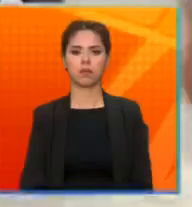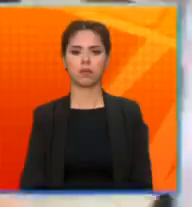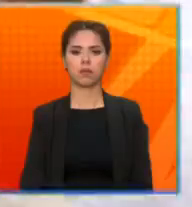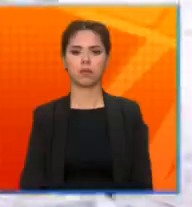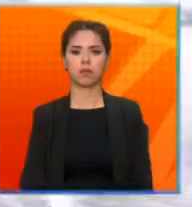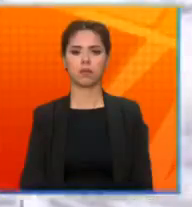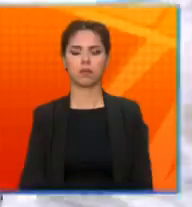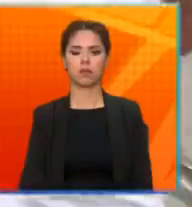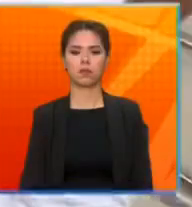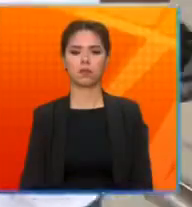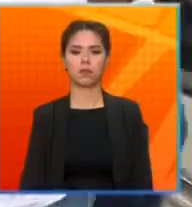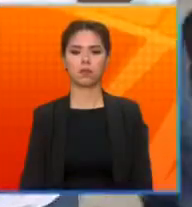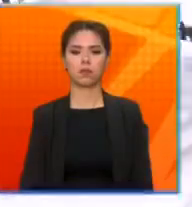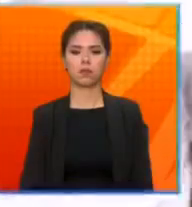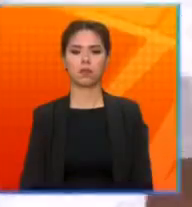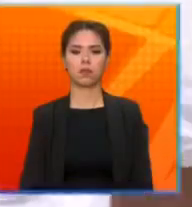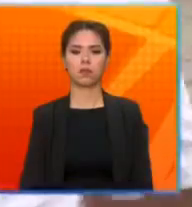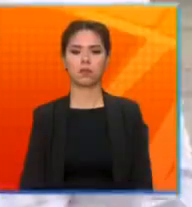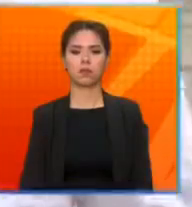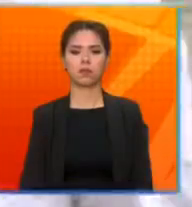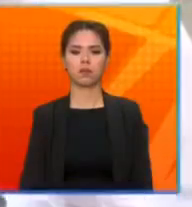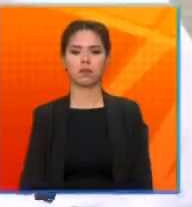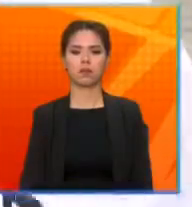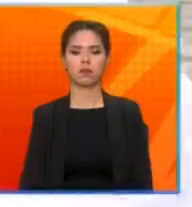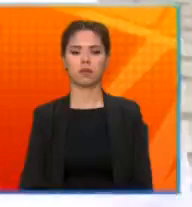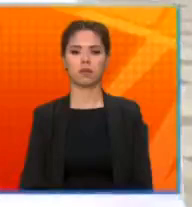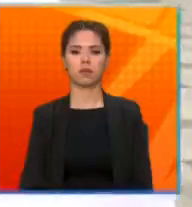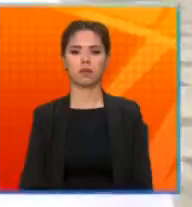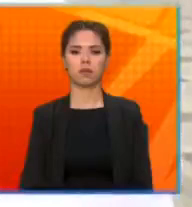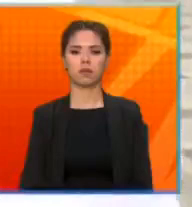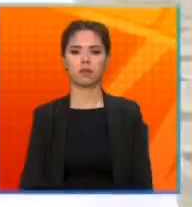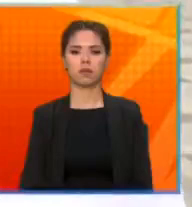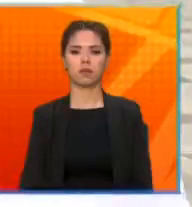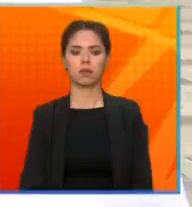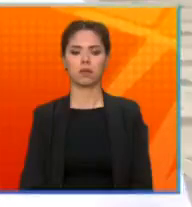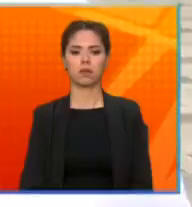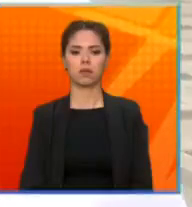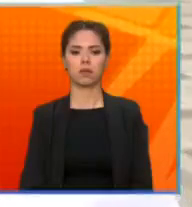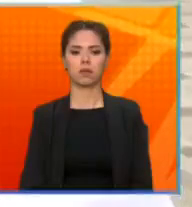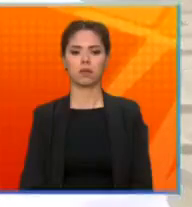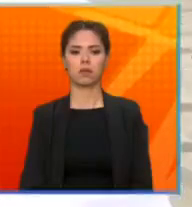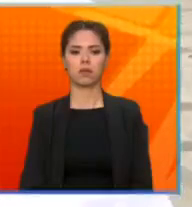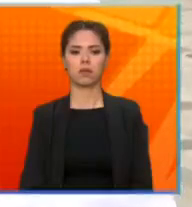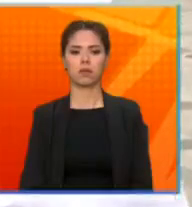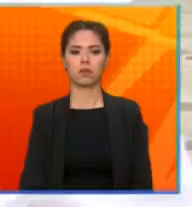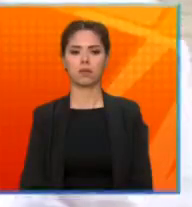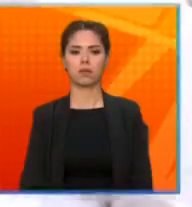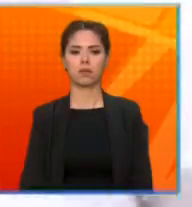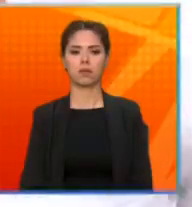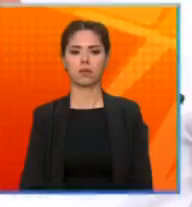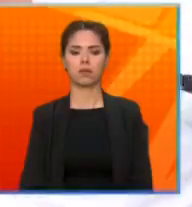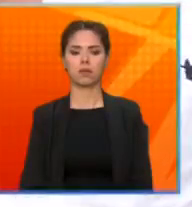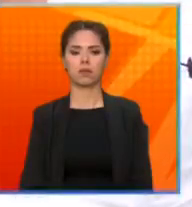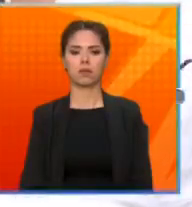bu yaptığımı ne olacak böyle taktırsak açıksa ve bunu açıksa Buradaki gibi bunu bunu cezası bin TL olmaz ve